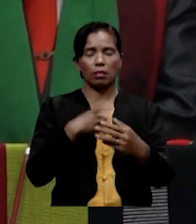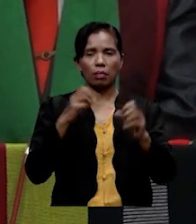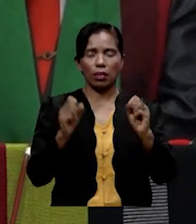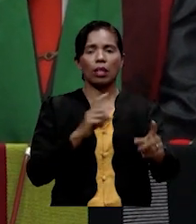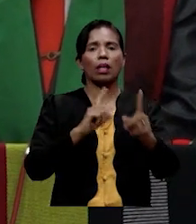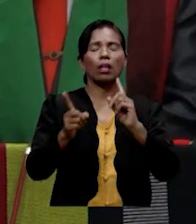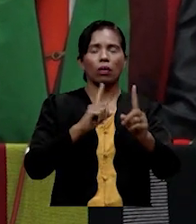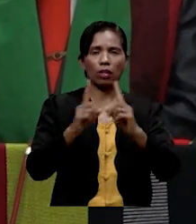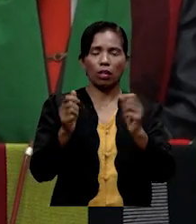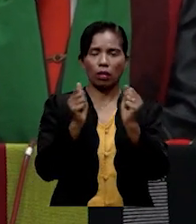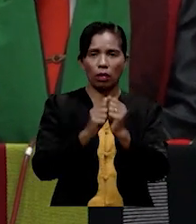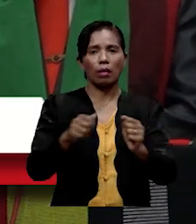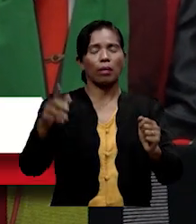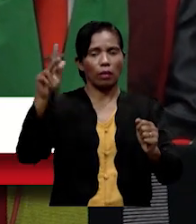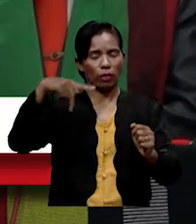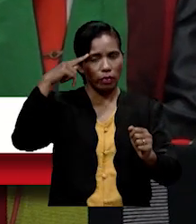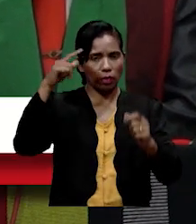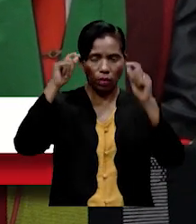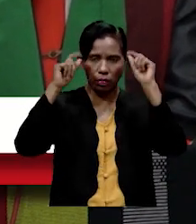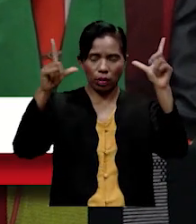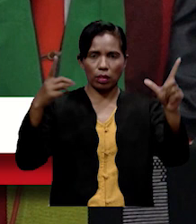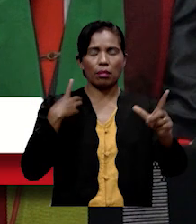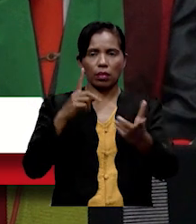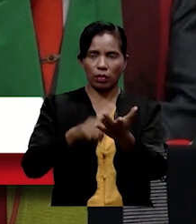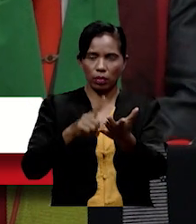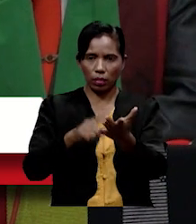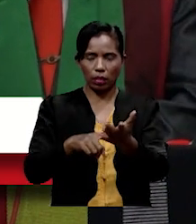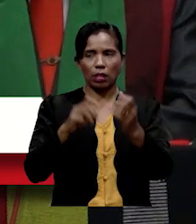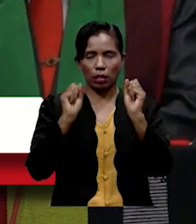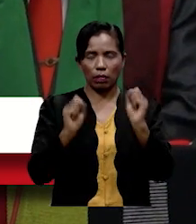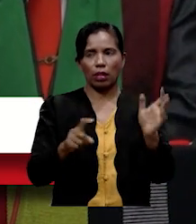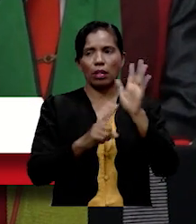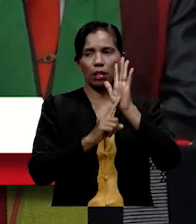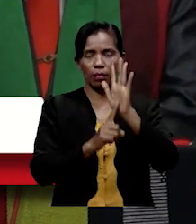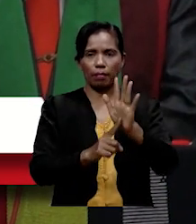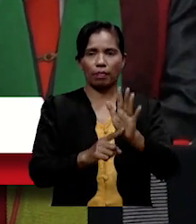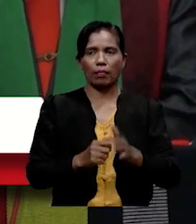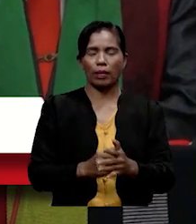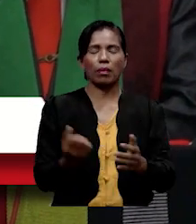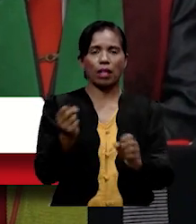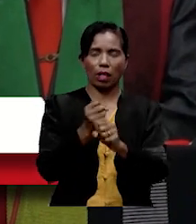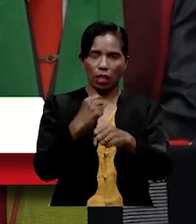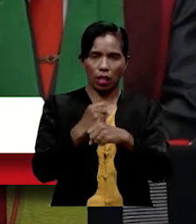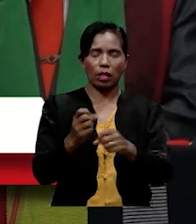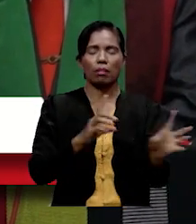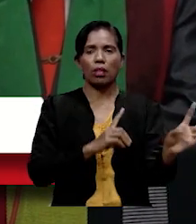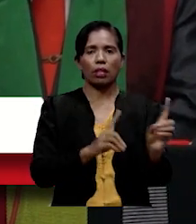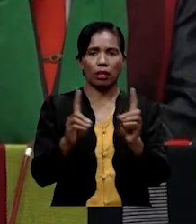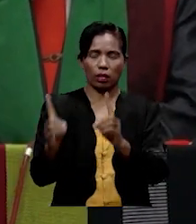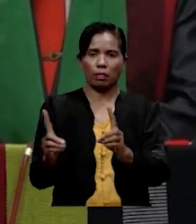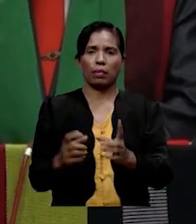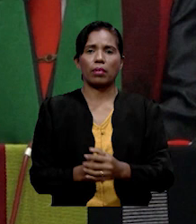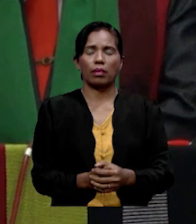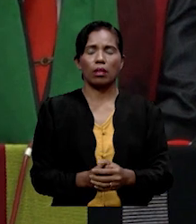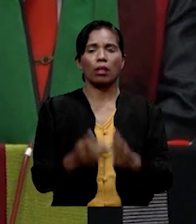Jadi apa-apa yang kami diskusikan kadang-kadang itu bersifat informal tapi bisa direalisir. Jadi terima kasih